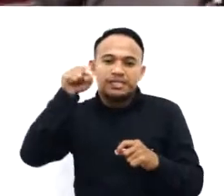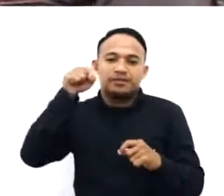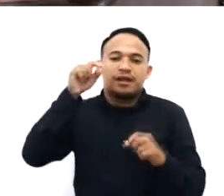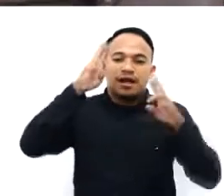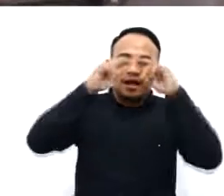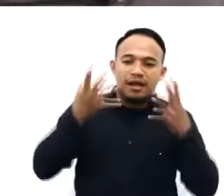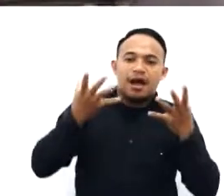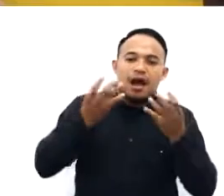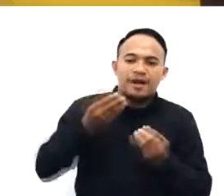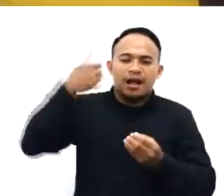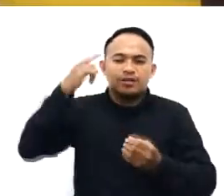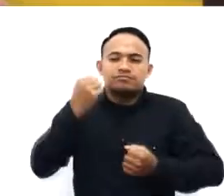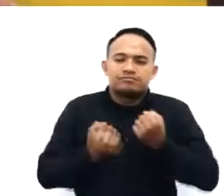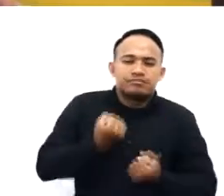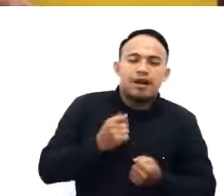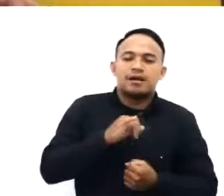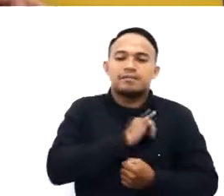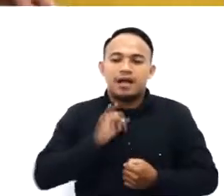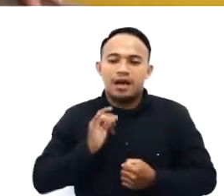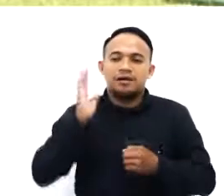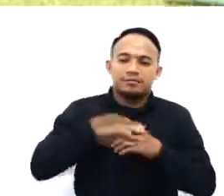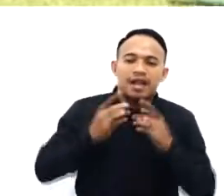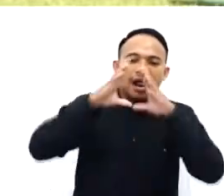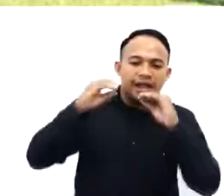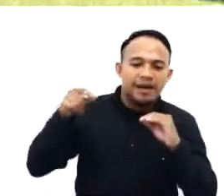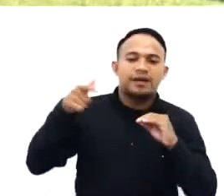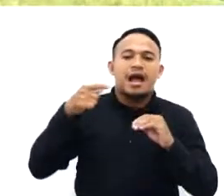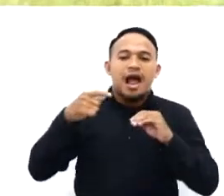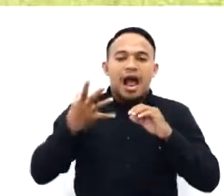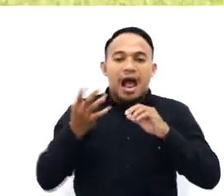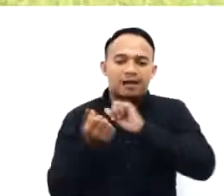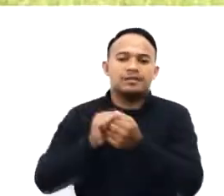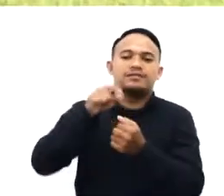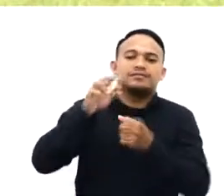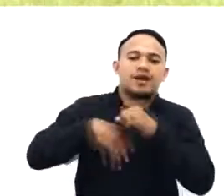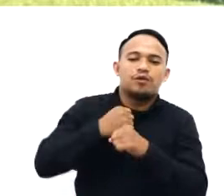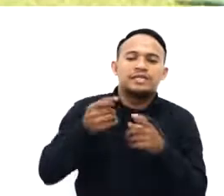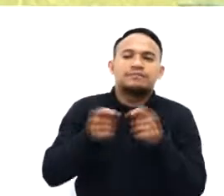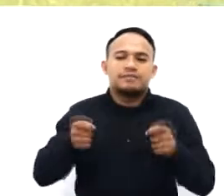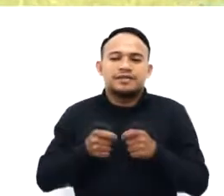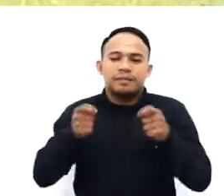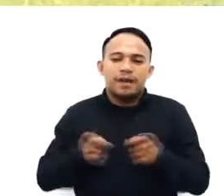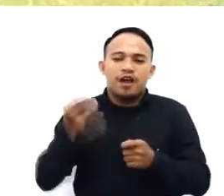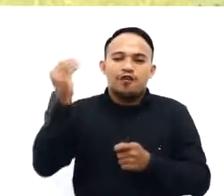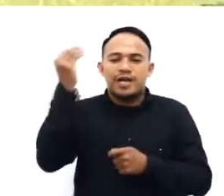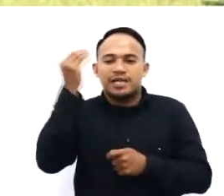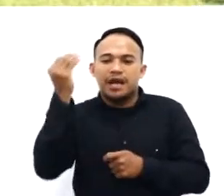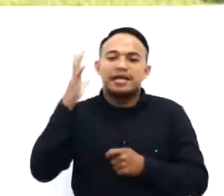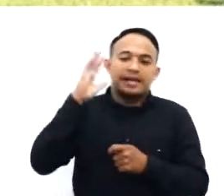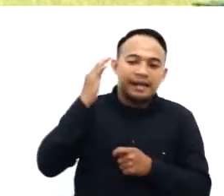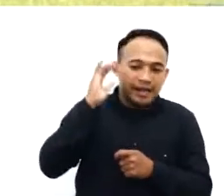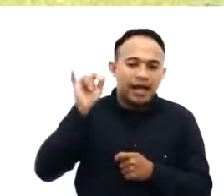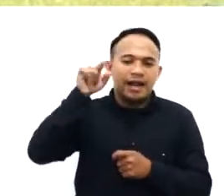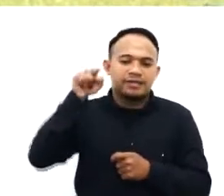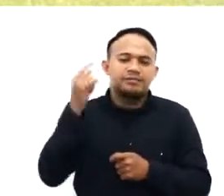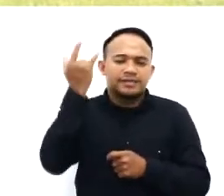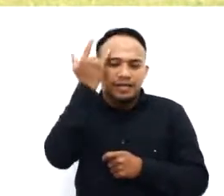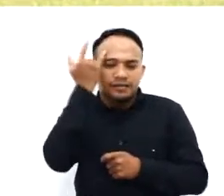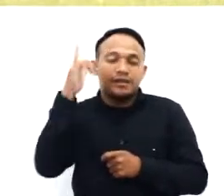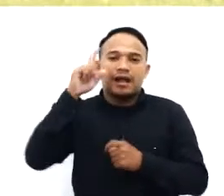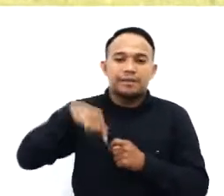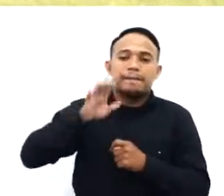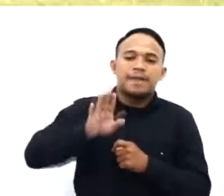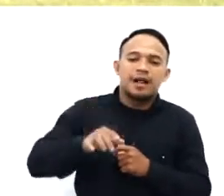perayaan pergantian tahun di tempat-tempat wisata yang akan meningkatkan aktivitas pada pusat keramaian.